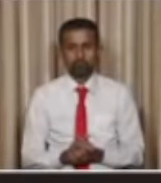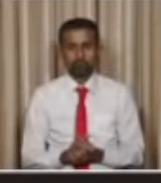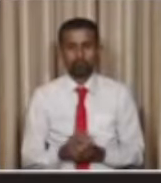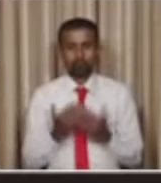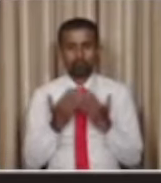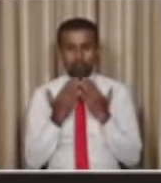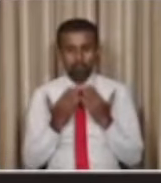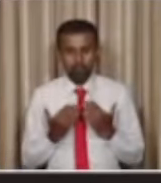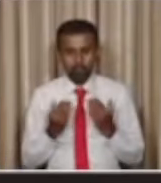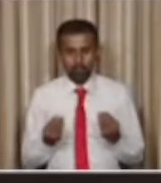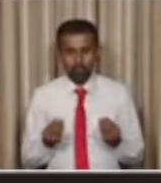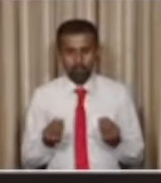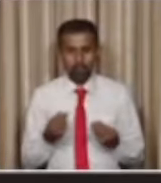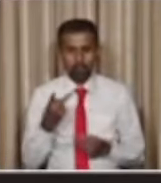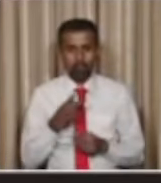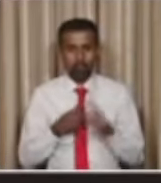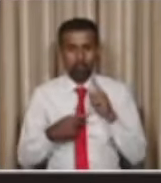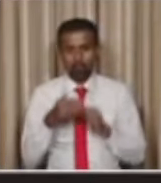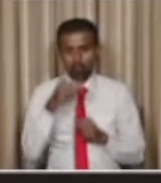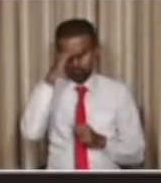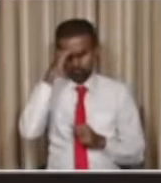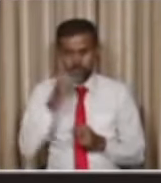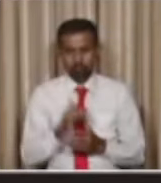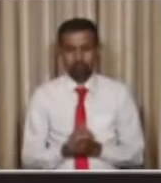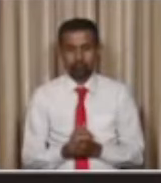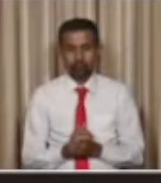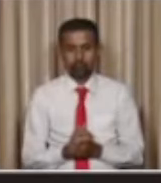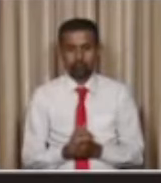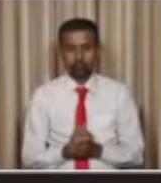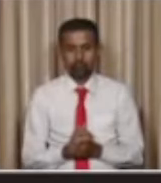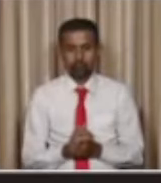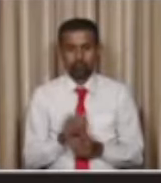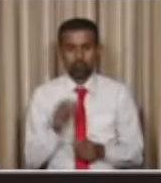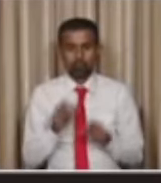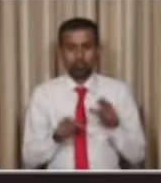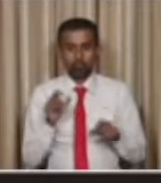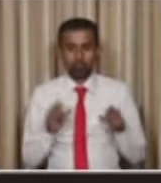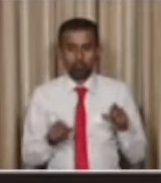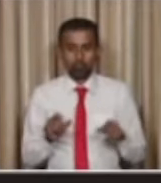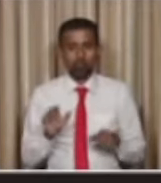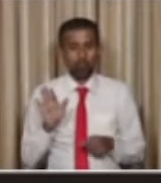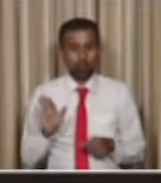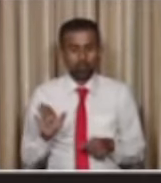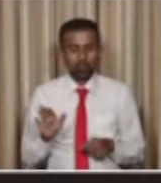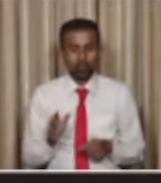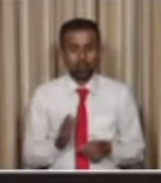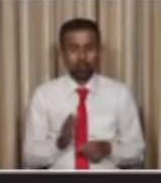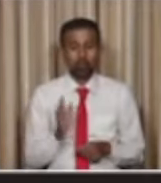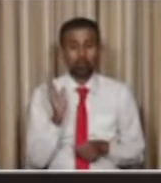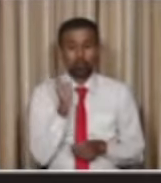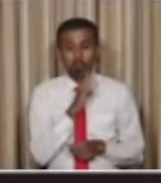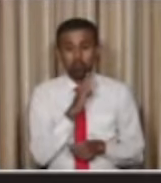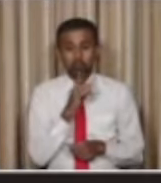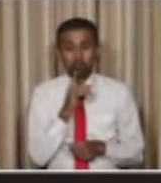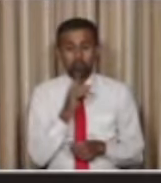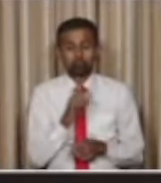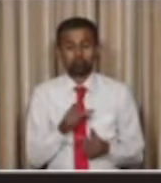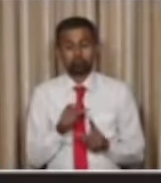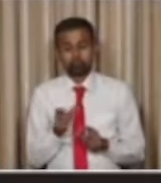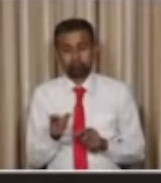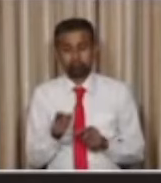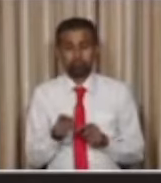ಸ್ತುತಿ ನಿಯೋಜ್ಯ ಕಥಾನಾಯಕತುಮಣಿ. ಜನತಾವಗೆ ಹುಸ್ಮ ಹಿರಕರಾನ್ನ